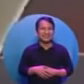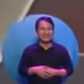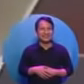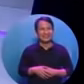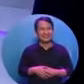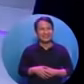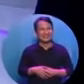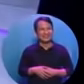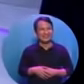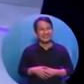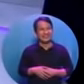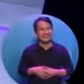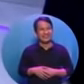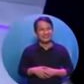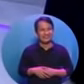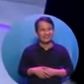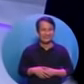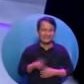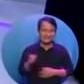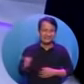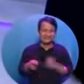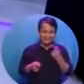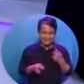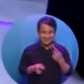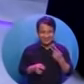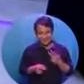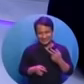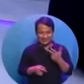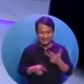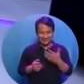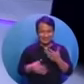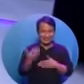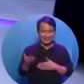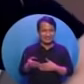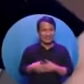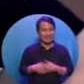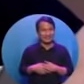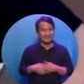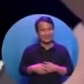Sorry po. Ingat talaga. Isa pa. 1, 2, 3.